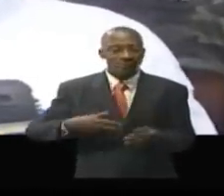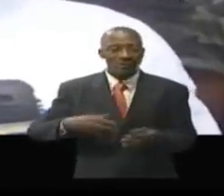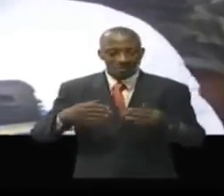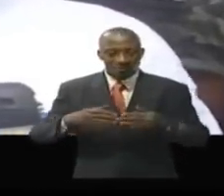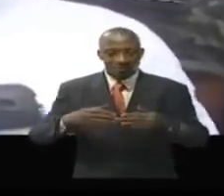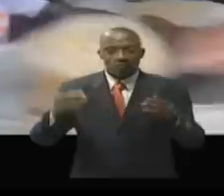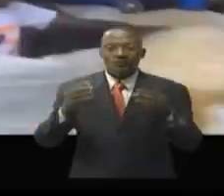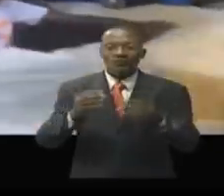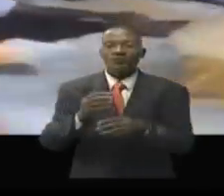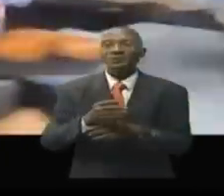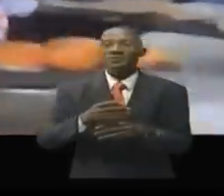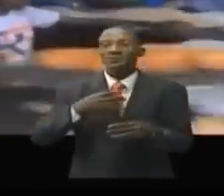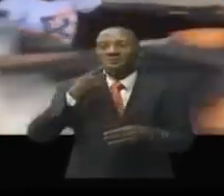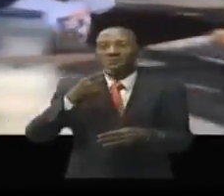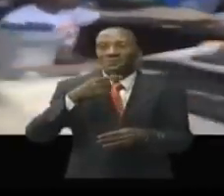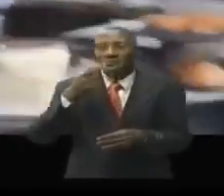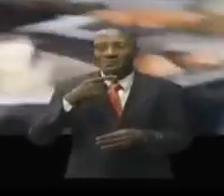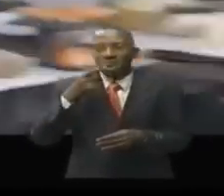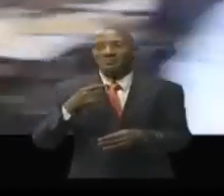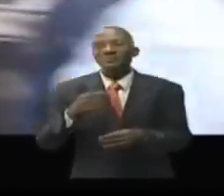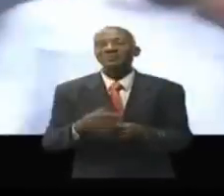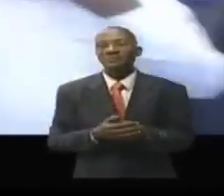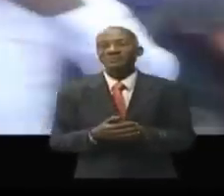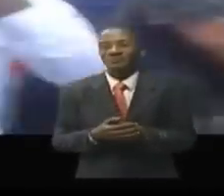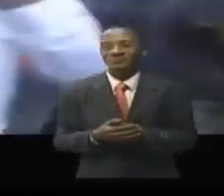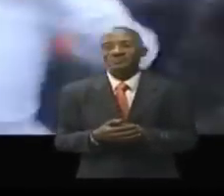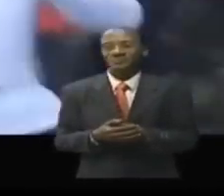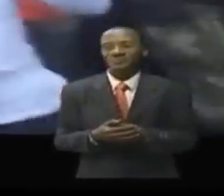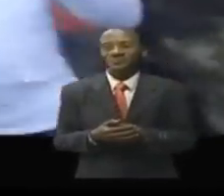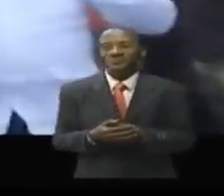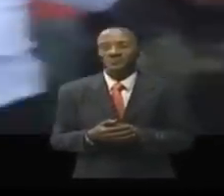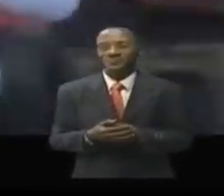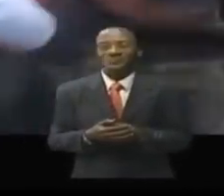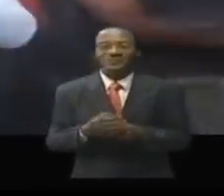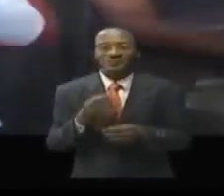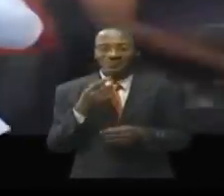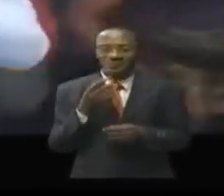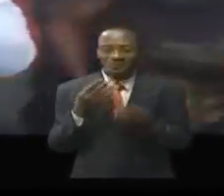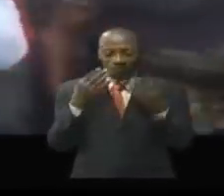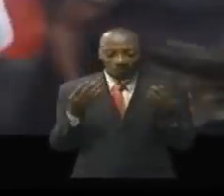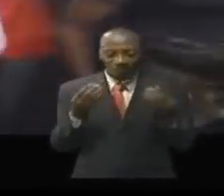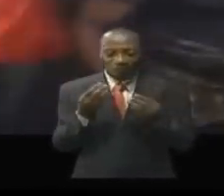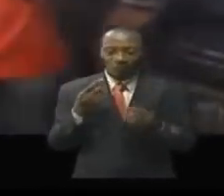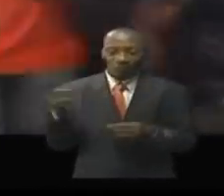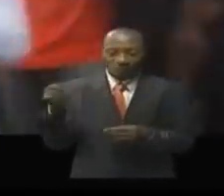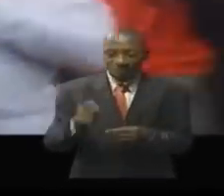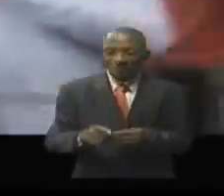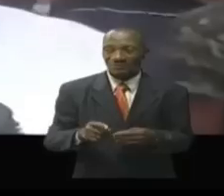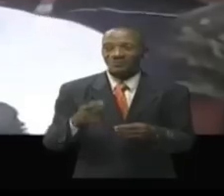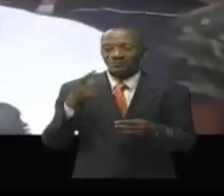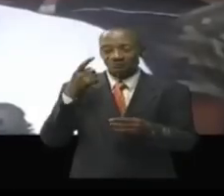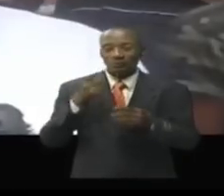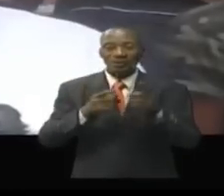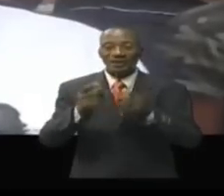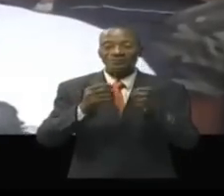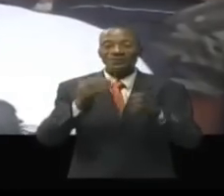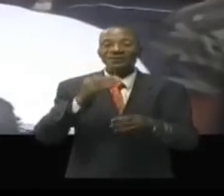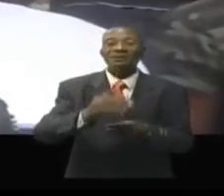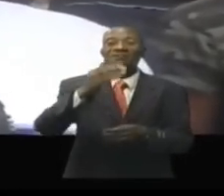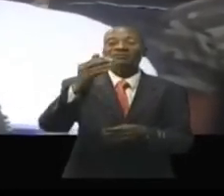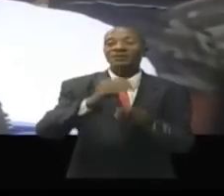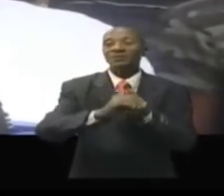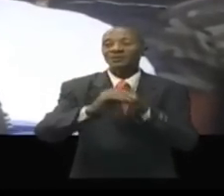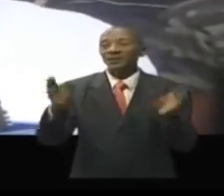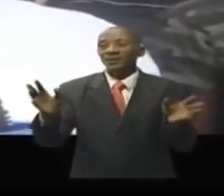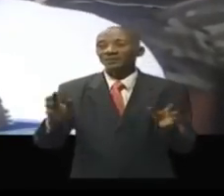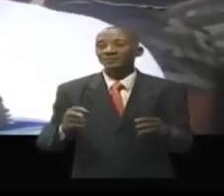de troubles ou... Les gens qu'on appelle communément des bandits, ils mettent les Kuluna, sont en train de semer les désordres. Alors on a demandé au commandant de faire tout pour